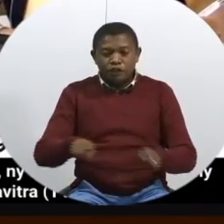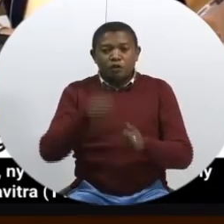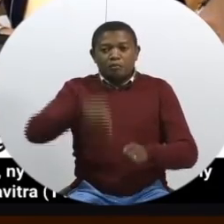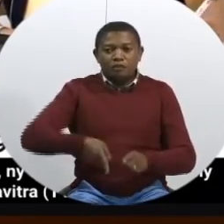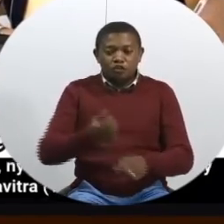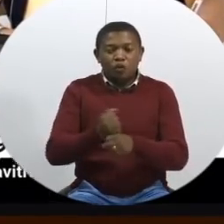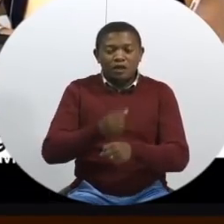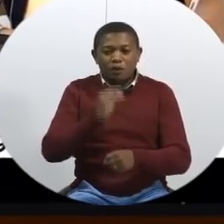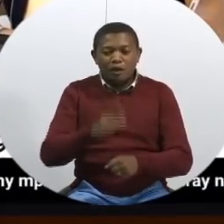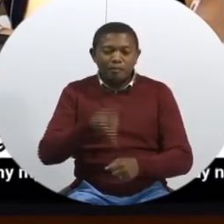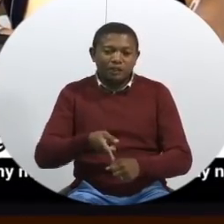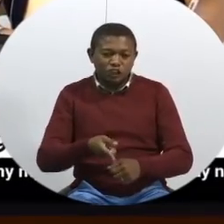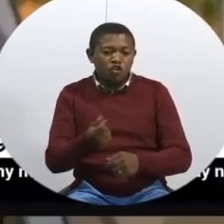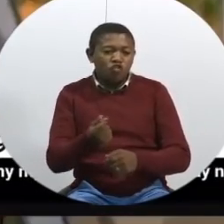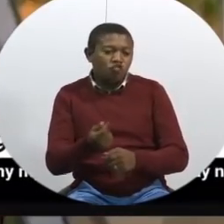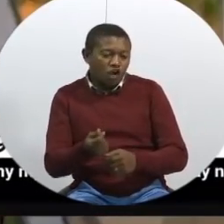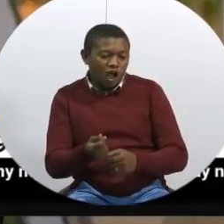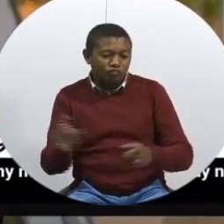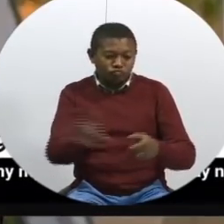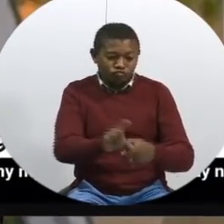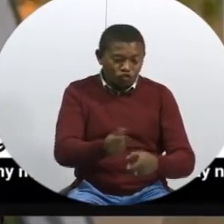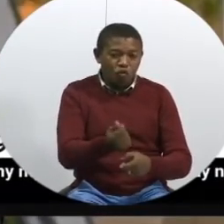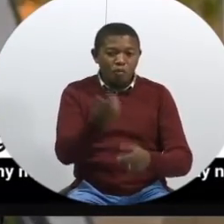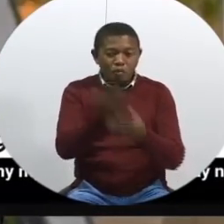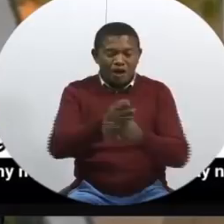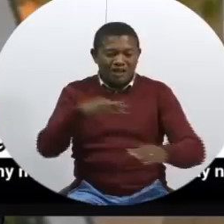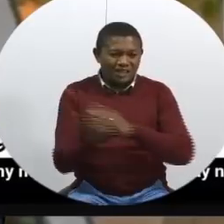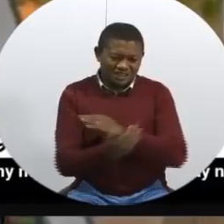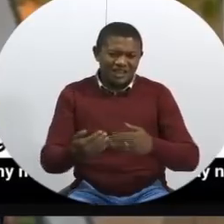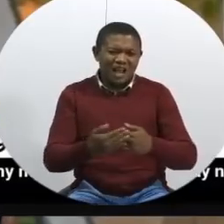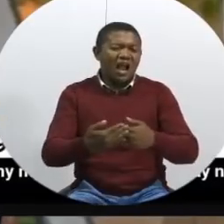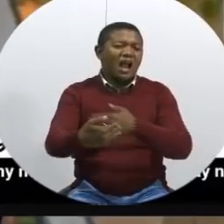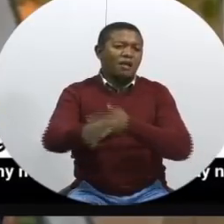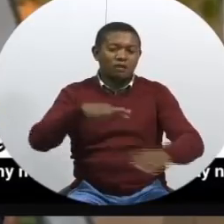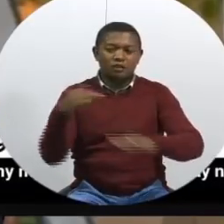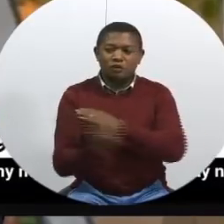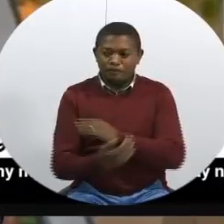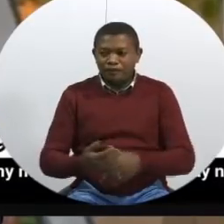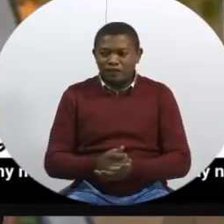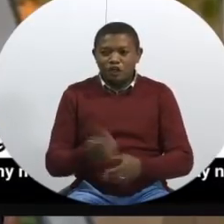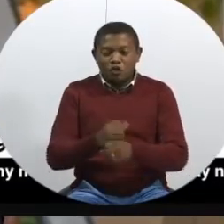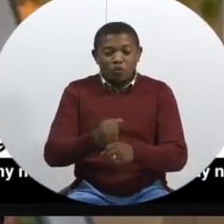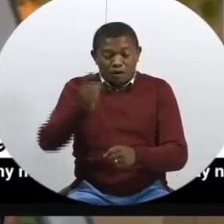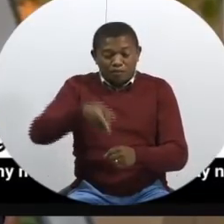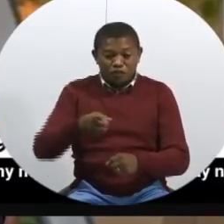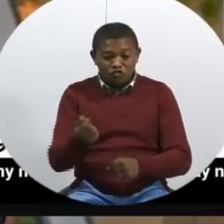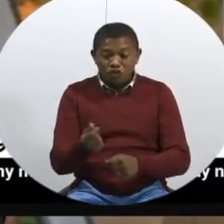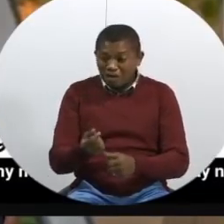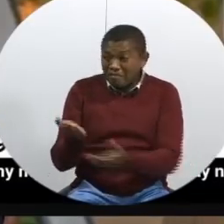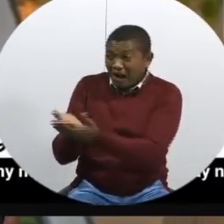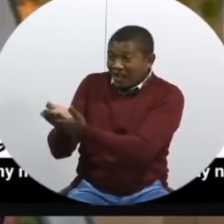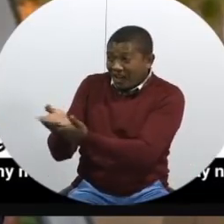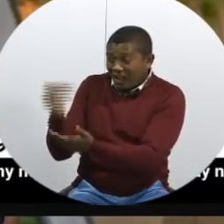échéance bancaire rehetra dia ahemotra avokoa. Zany hoe tsy misy vola aloha zany ho an'izay nitrosa tamin'ny banky dia tsy misy